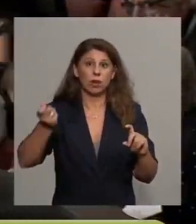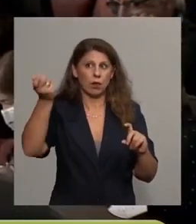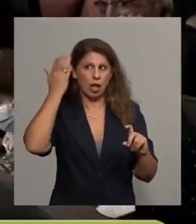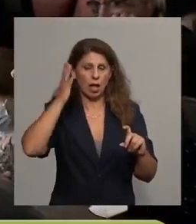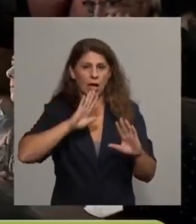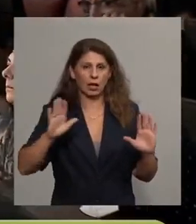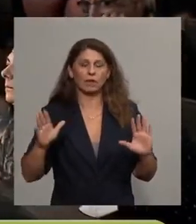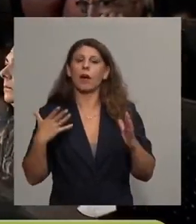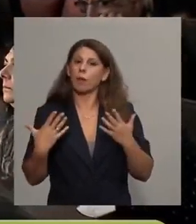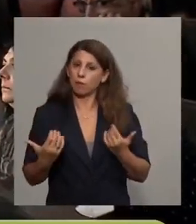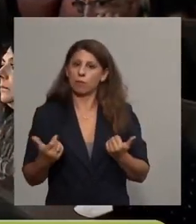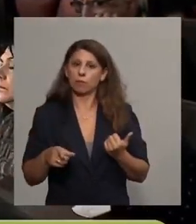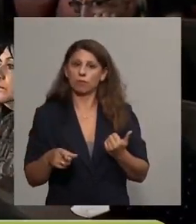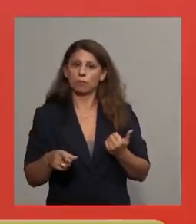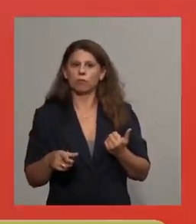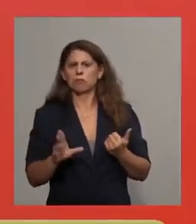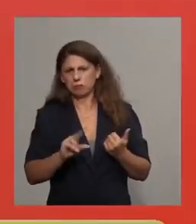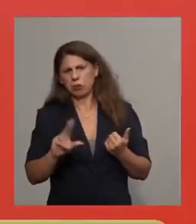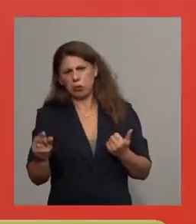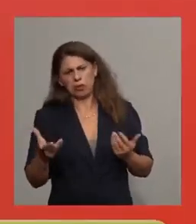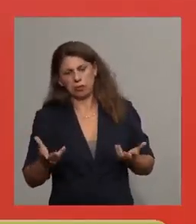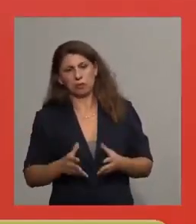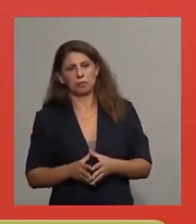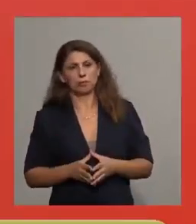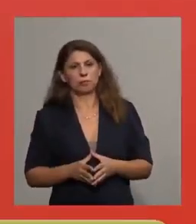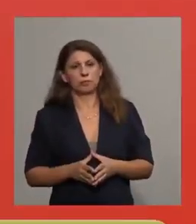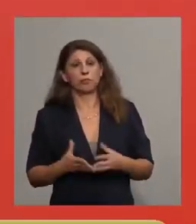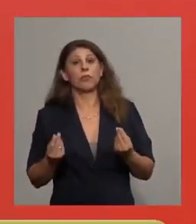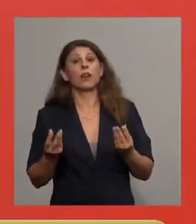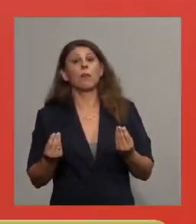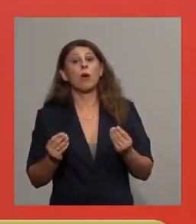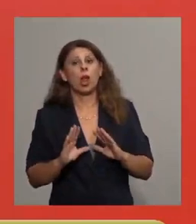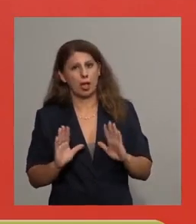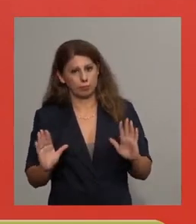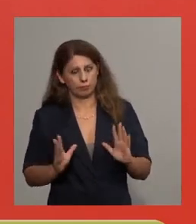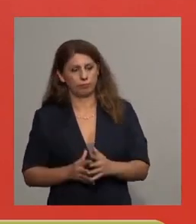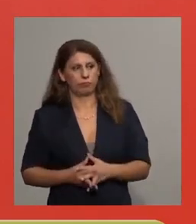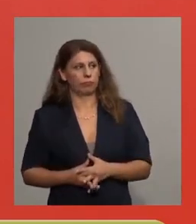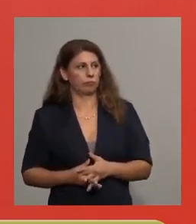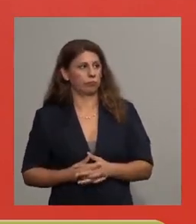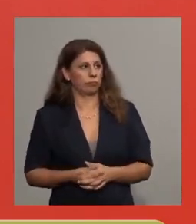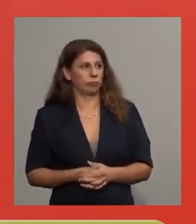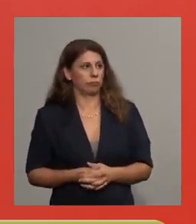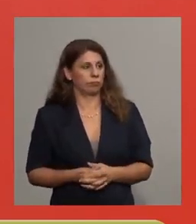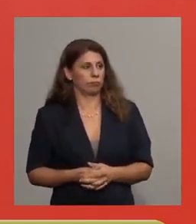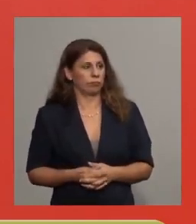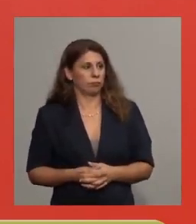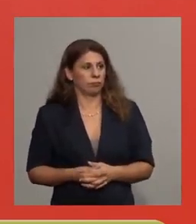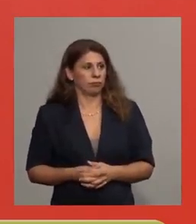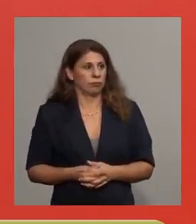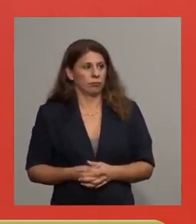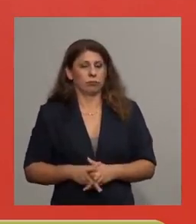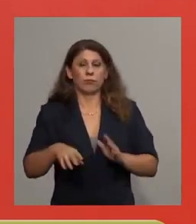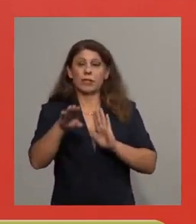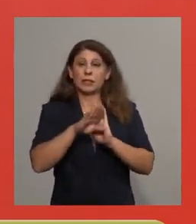τιμές, που είναι οι δύο όψεις του ίδιου νομίσματος, θα πολλαπλασιαστούν. Το σύστημα της